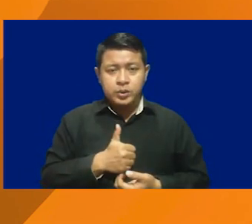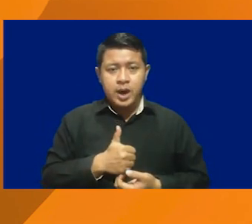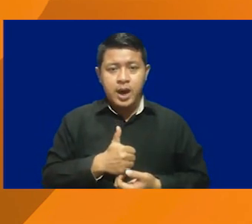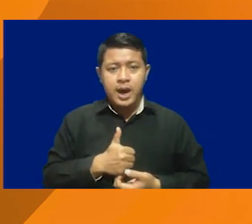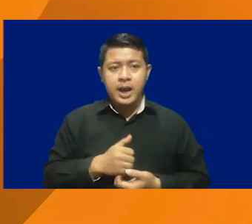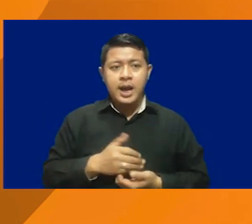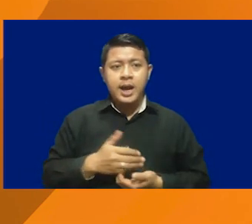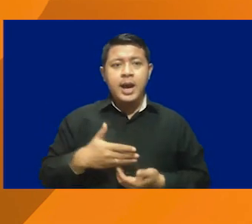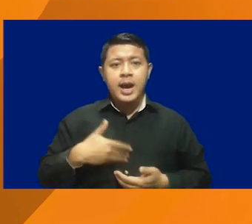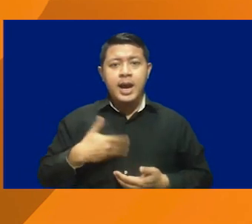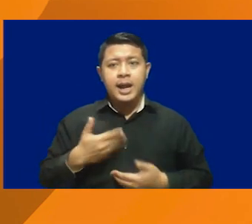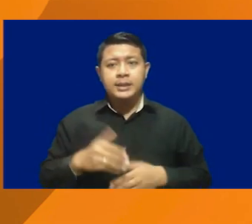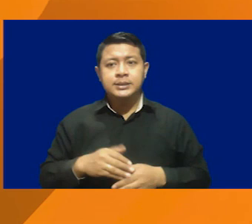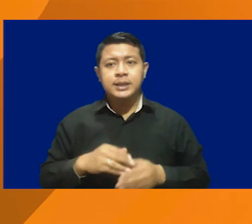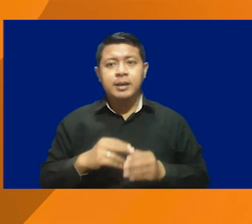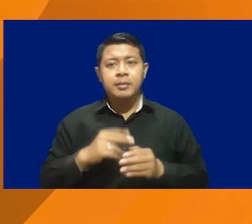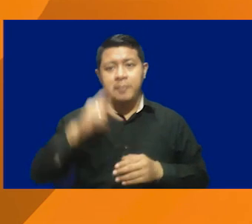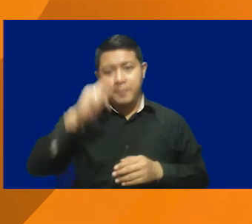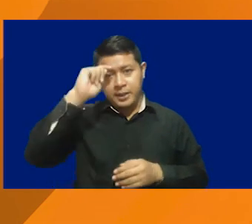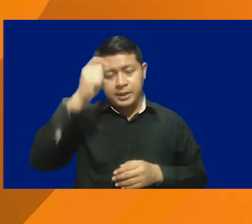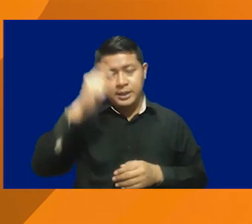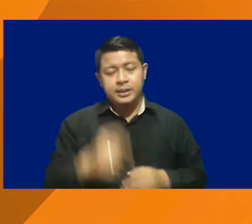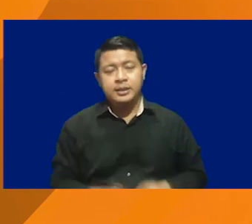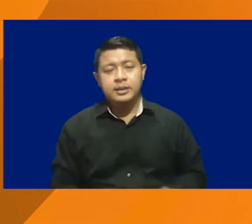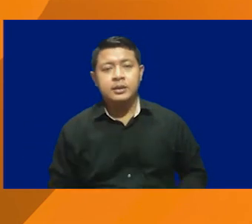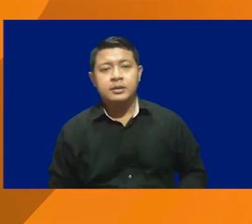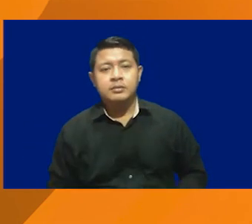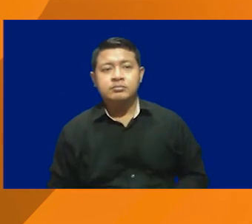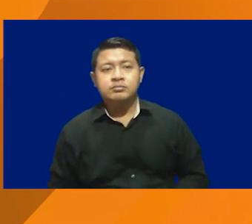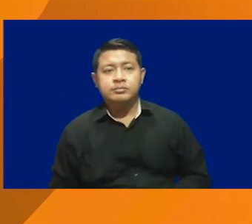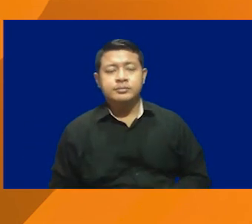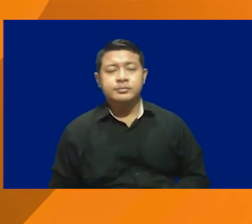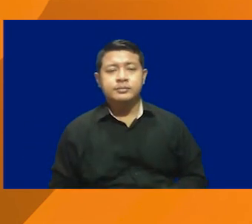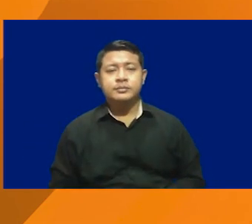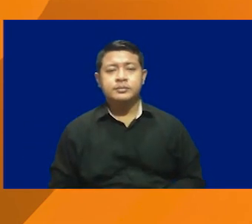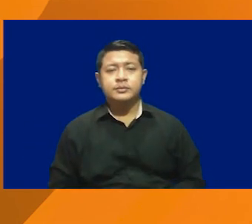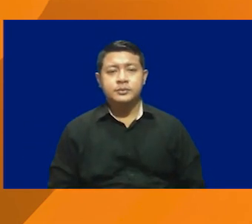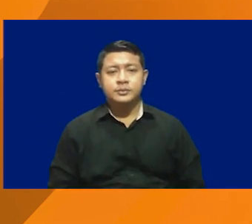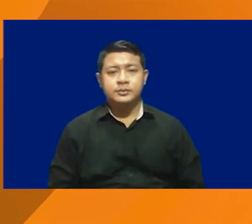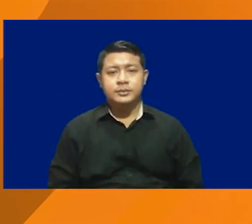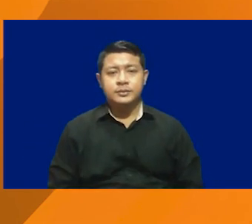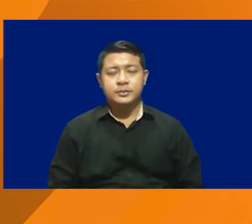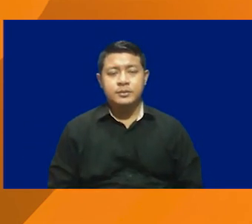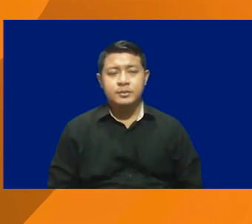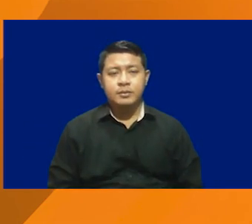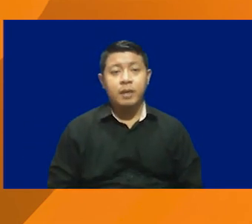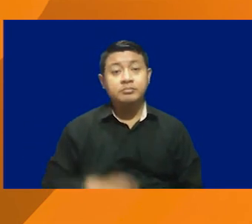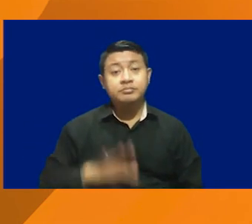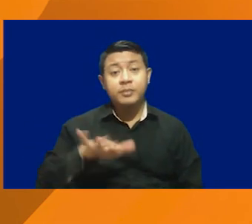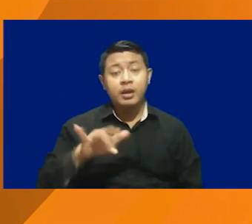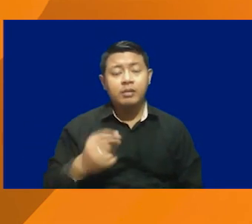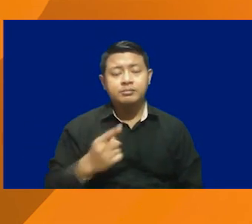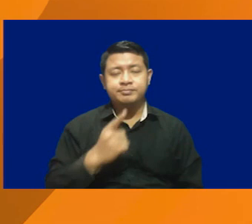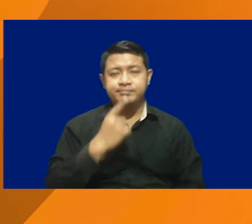mendapatkan kebutuhan rasa bernilai? Sebaliknya merasa tidak